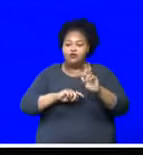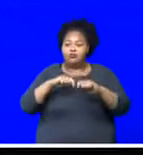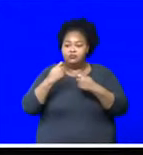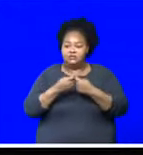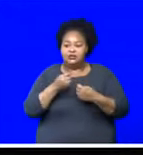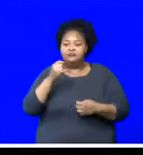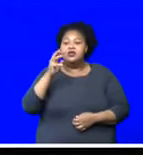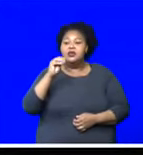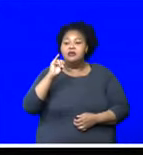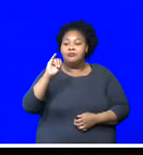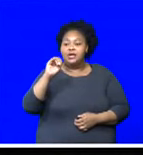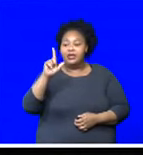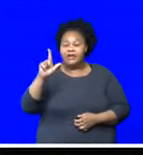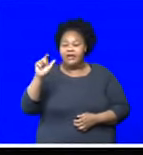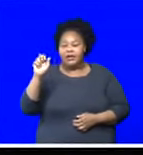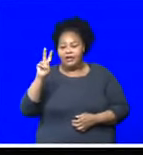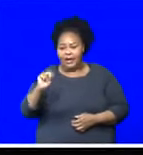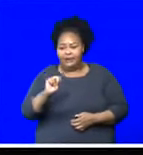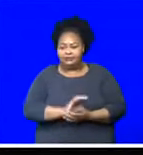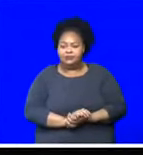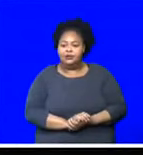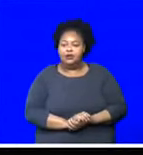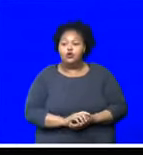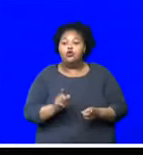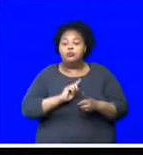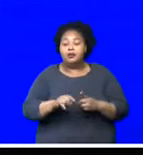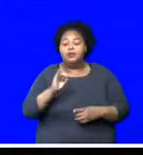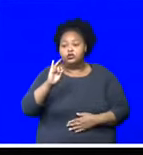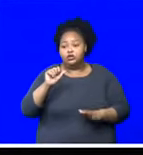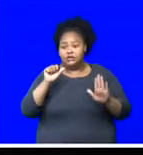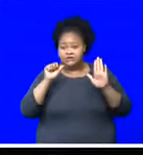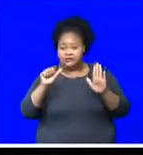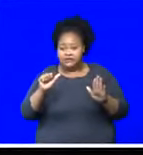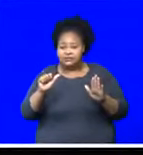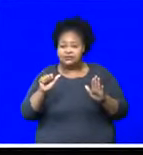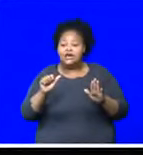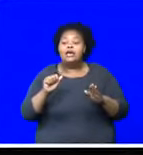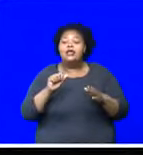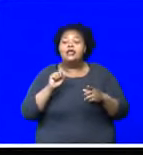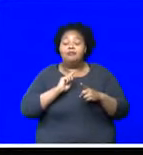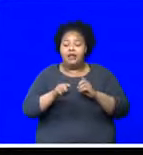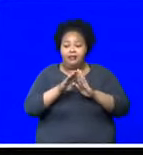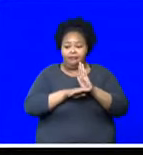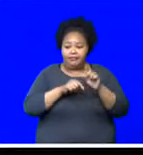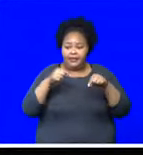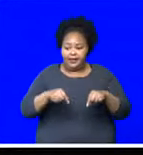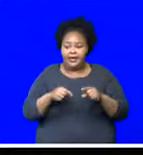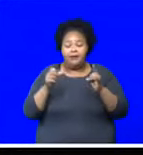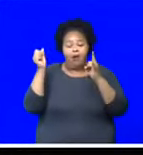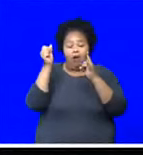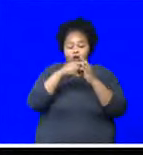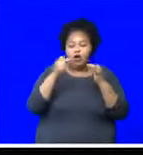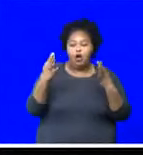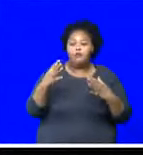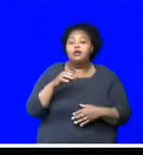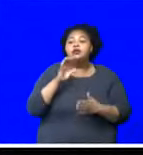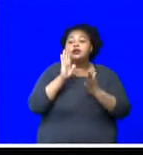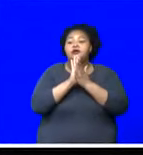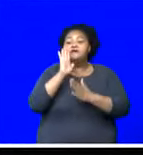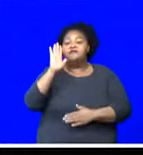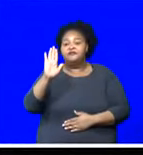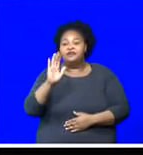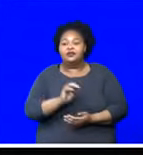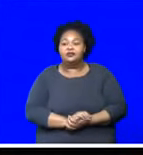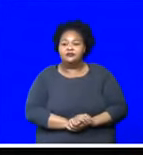eveni lase-Taliyane. Emdlalweni leng-26 layidlalile kule sizini lephelile yena Lukaku ushaya amagoli la-15 kanzela